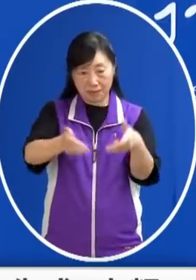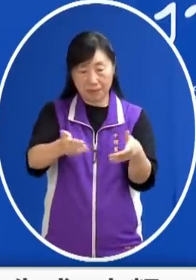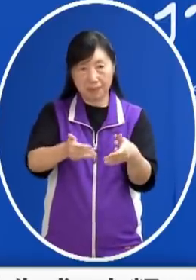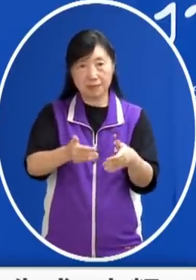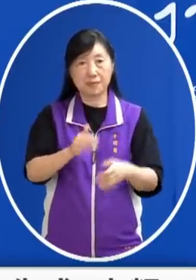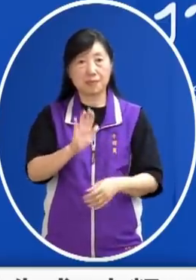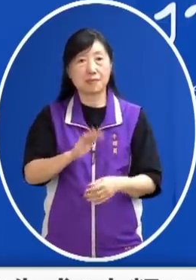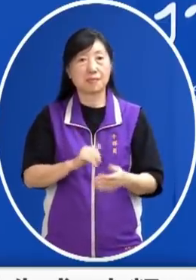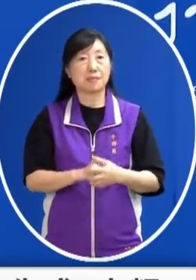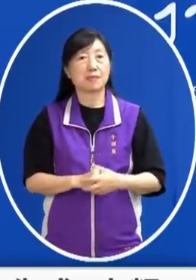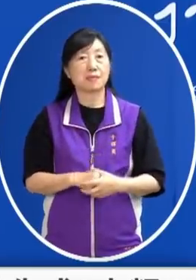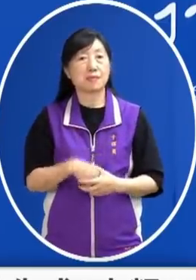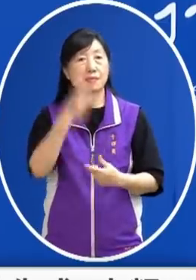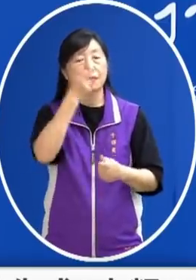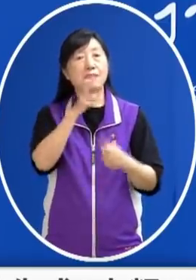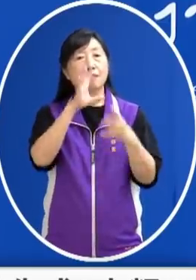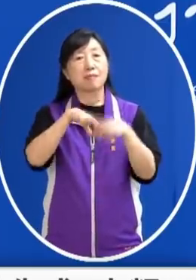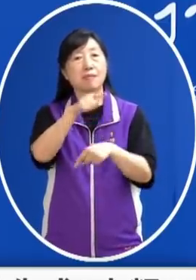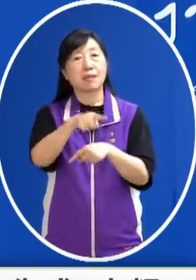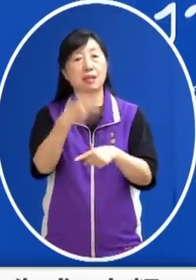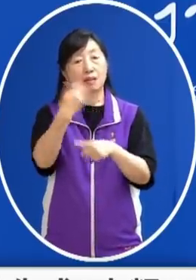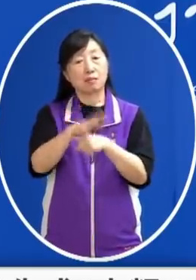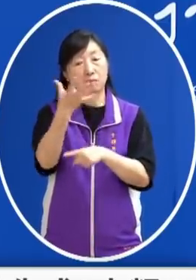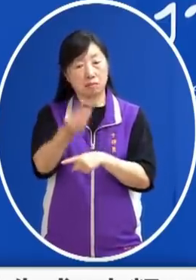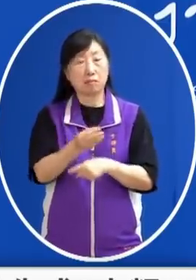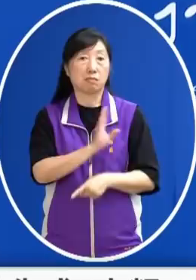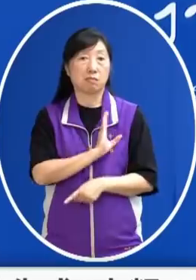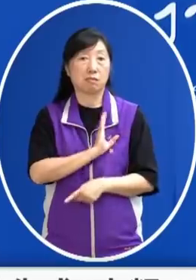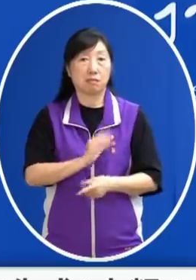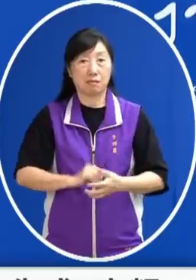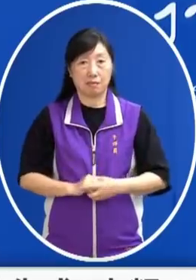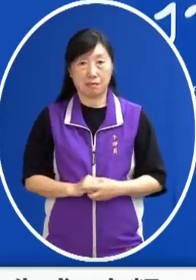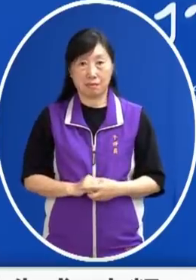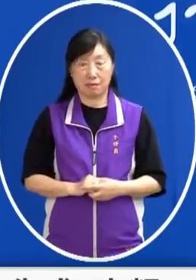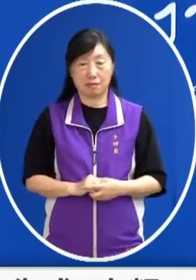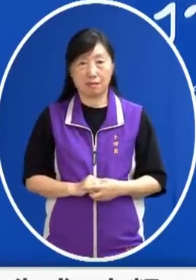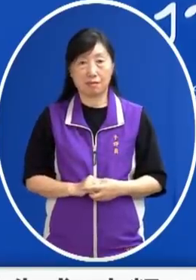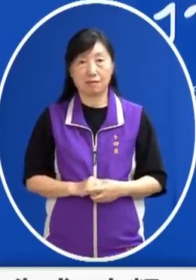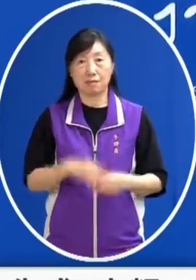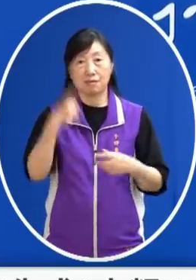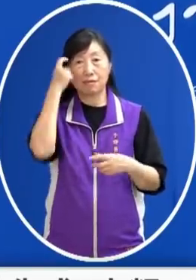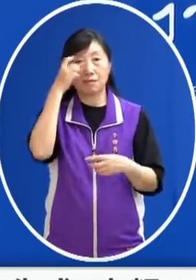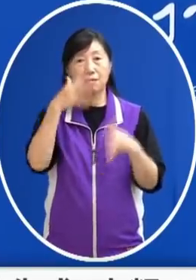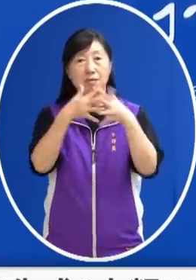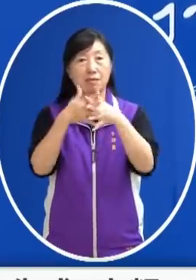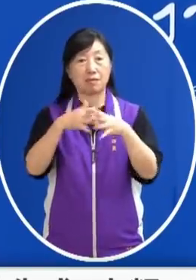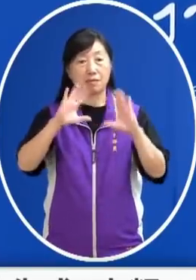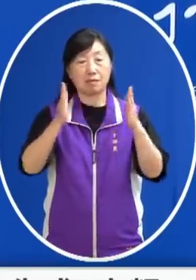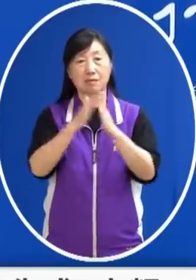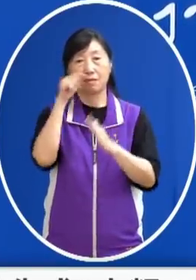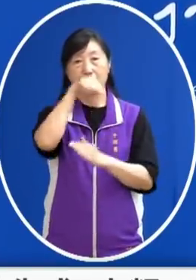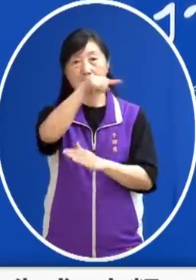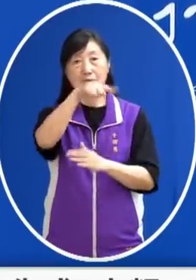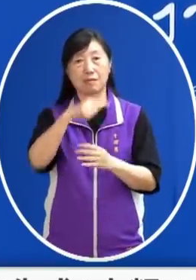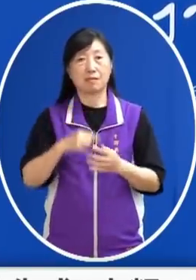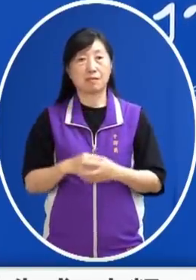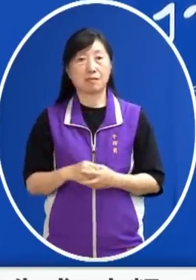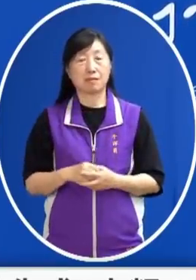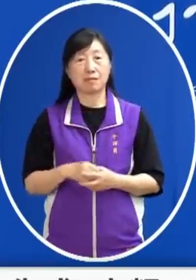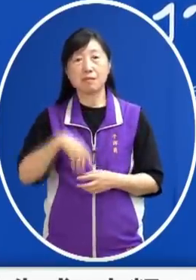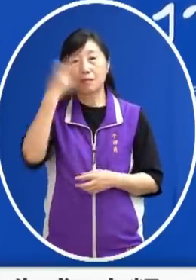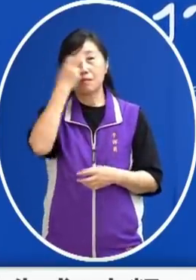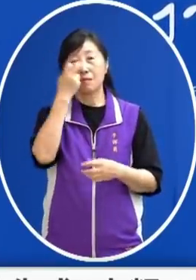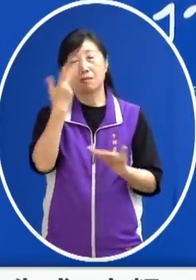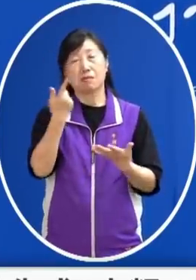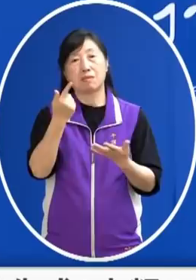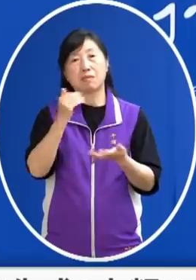最好的照护，所以这样的死亡率当然就会偏低了。那反过来，在欧美某些国家，其实他的照顾量